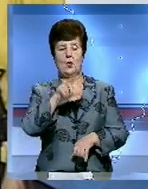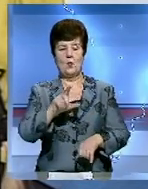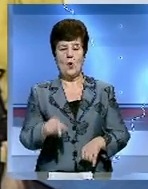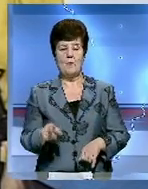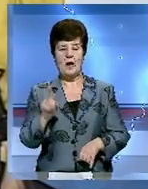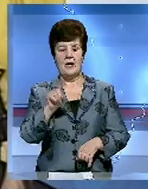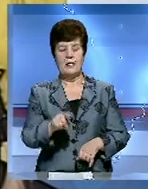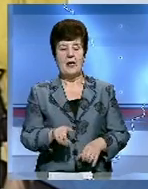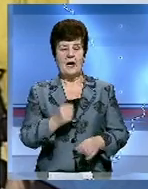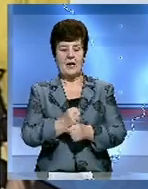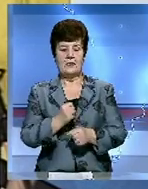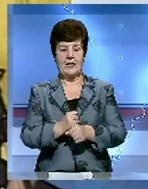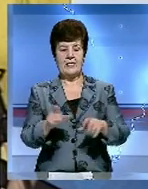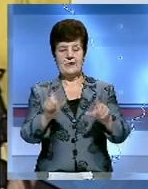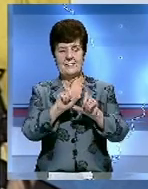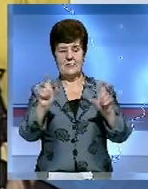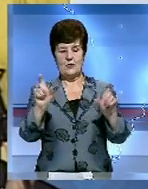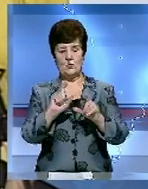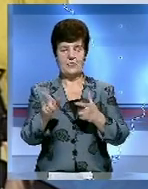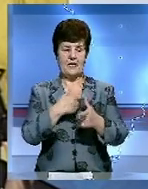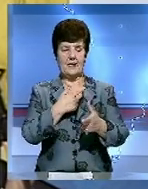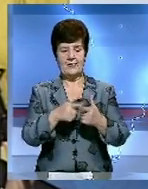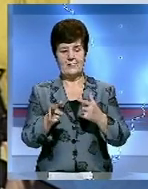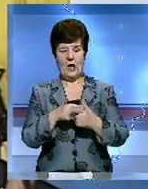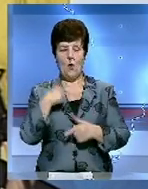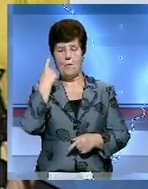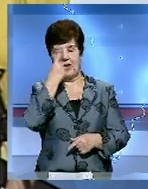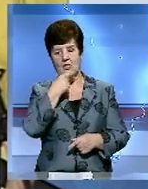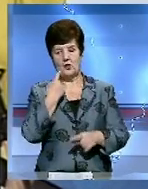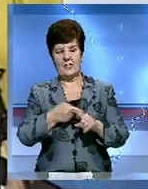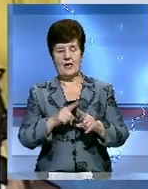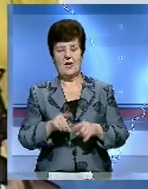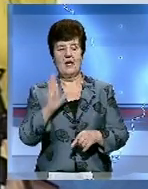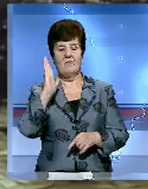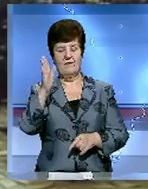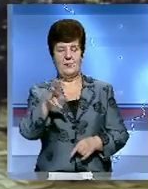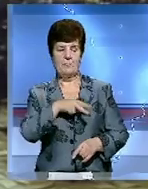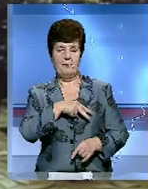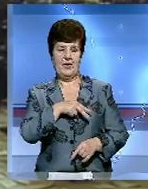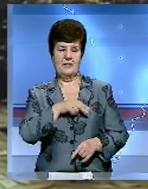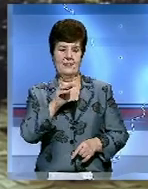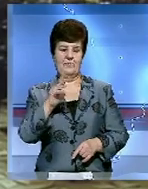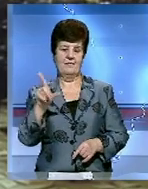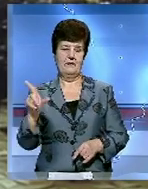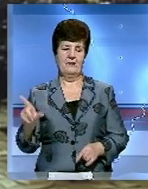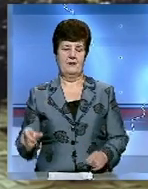activat instituția sau persoana care va fi premiată.